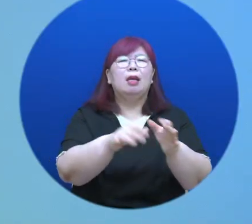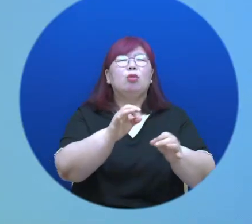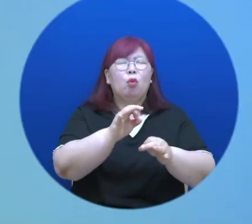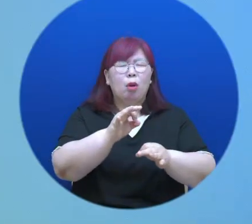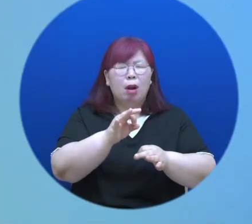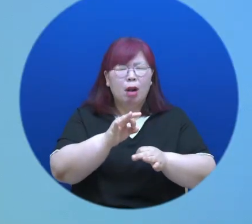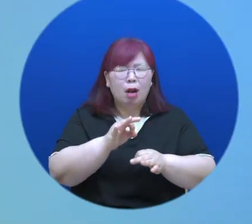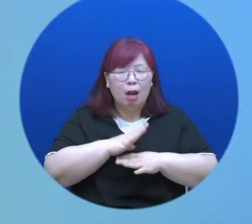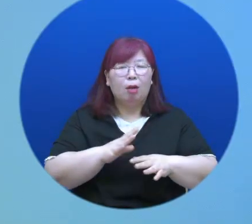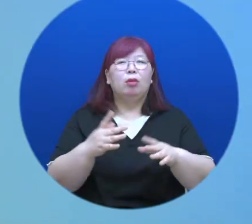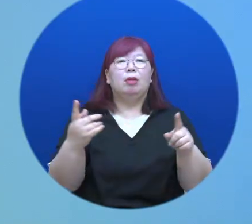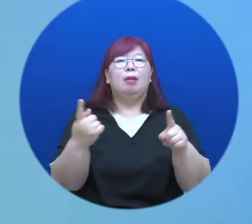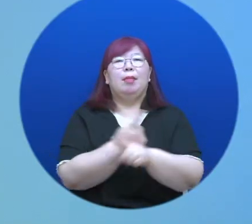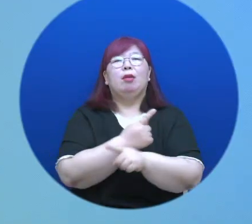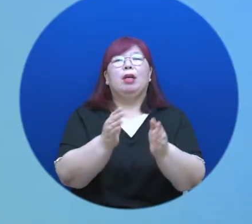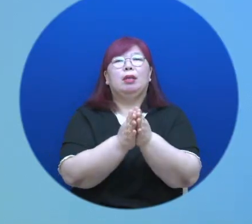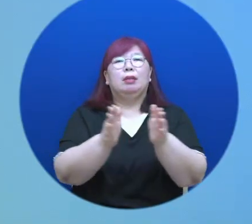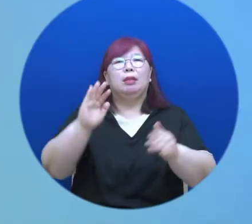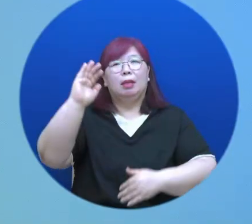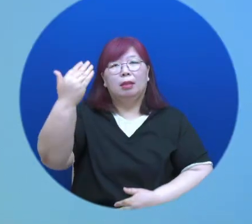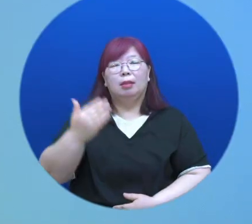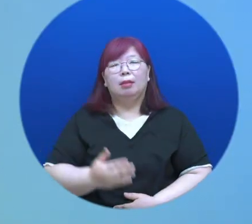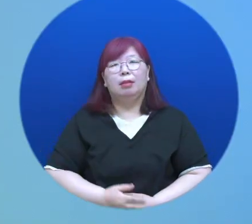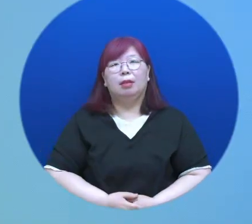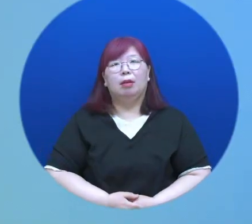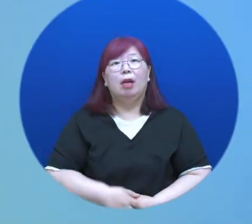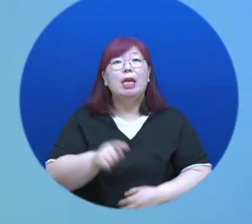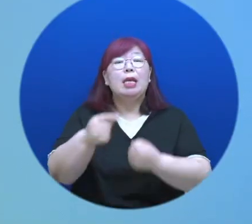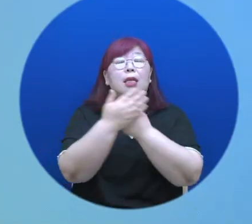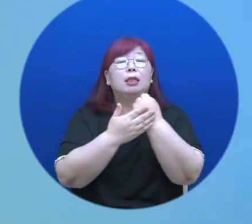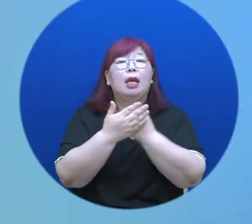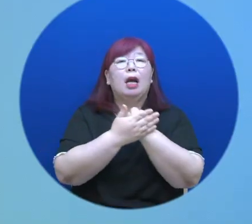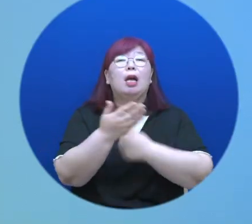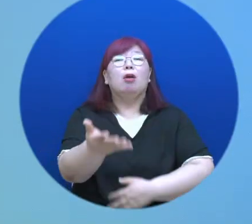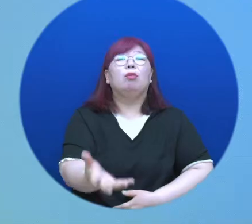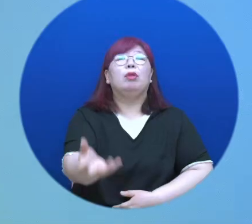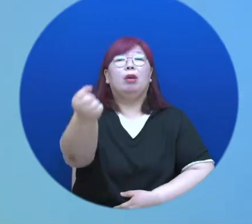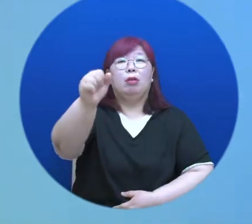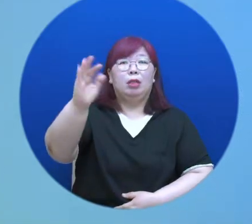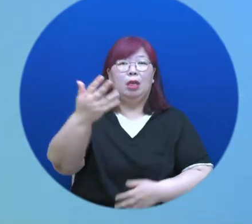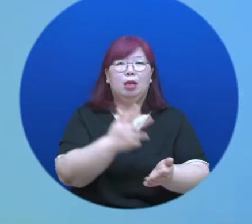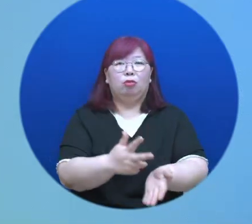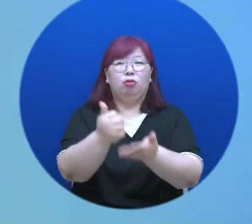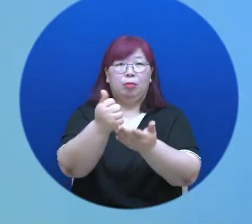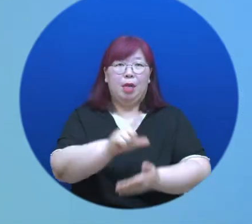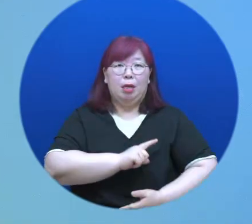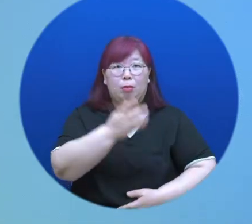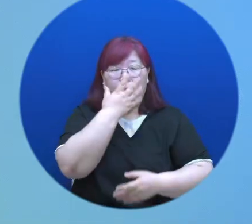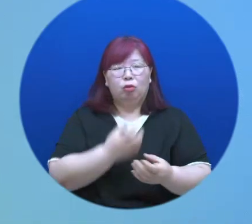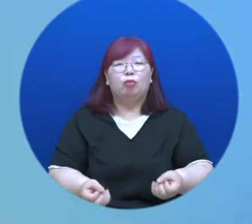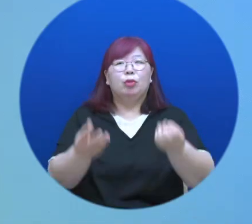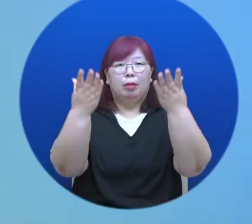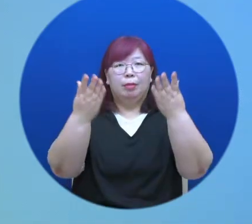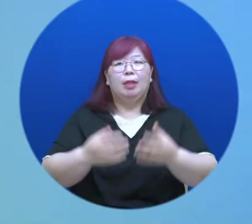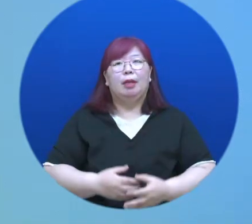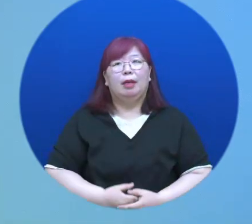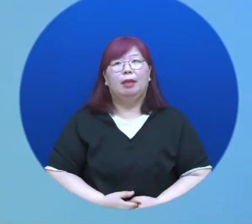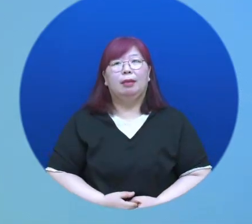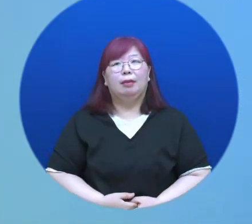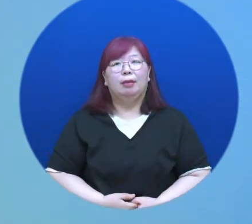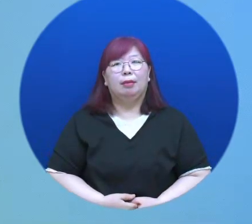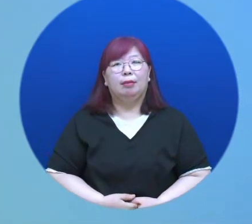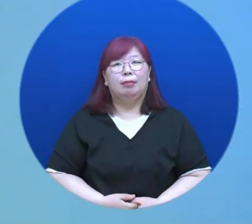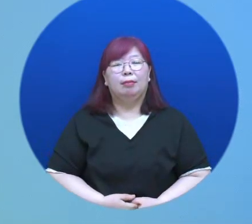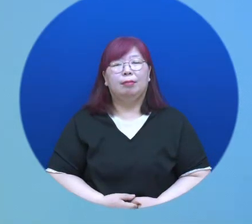놀라운 반전이 일어나게 됩니다. 이 은혜가 여러분의 것이 되기를 주님의 이름으로 축복합니다.